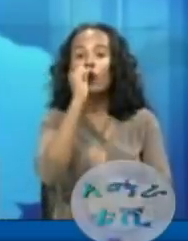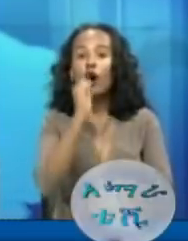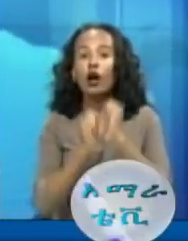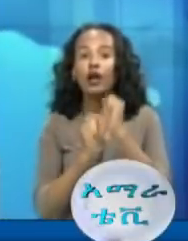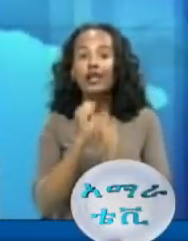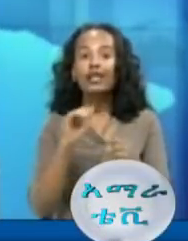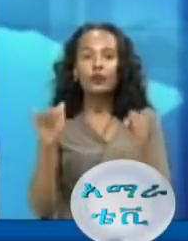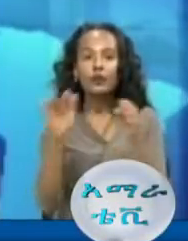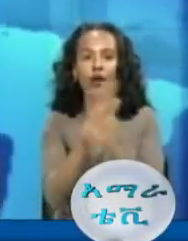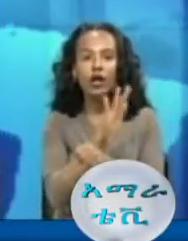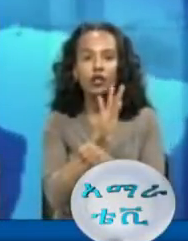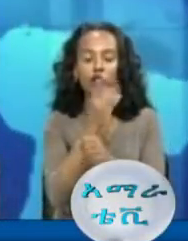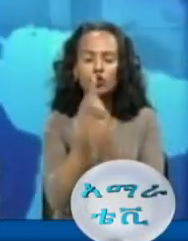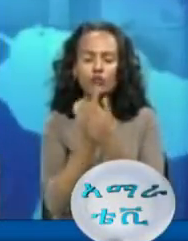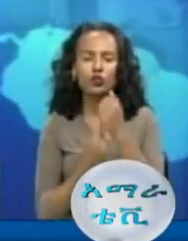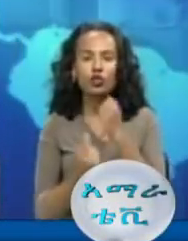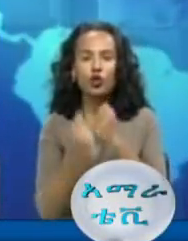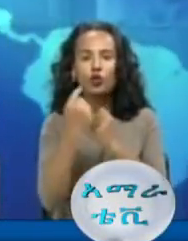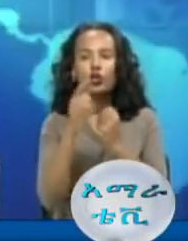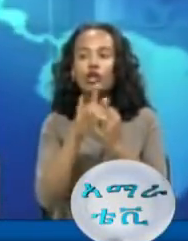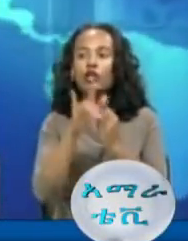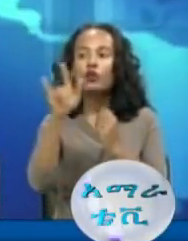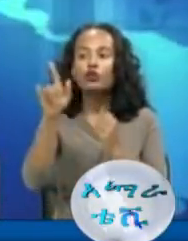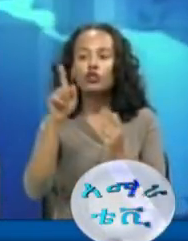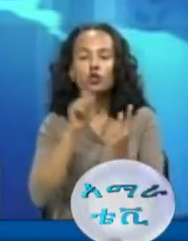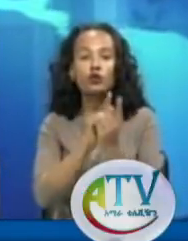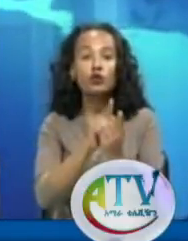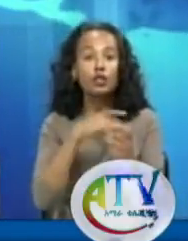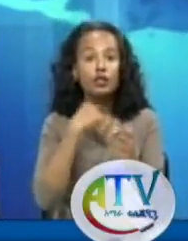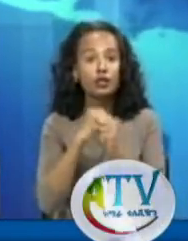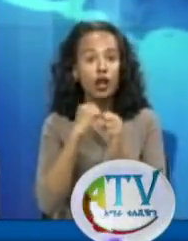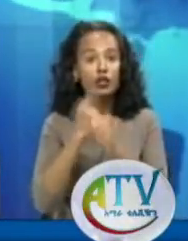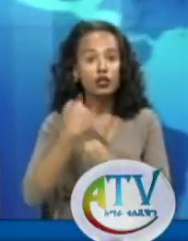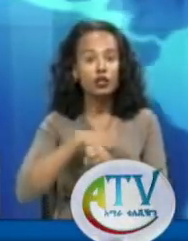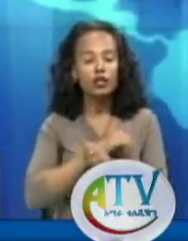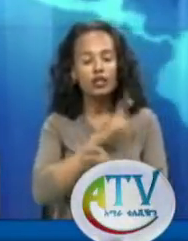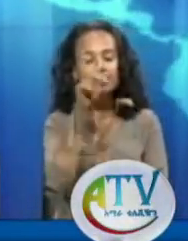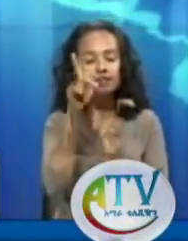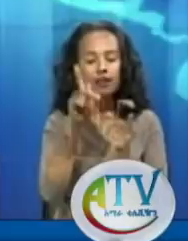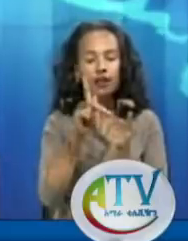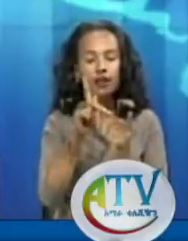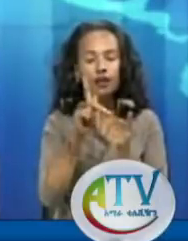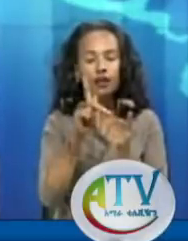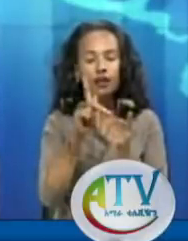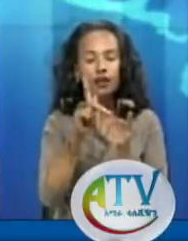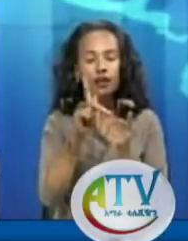የተፎካካሪነት ብቃታችን ብቻውን የውጭ ግንኙነት ስራችንን ስኬታማ አያደርገውም።